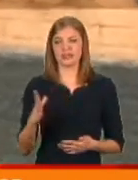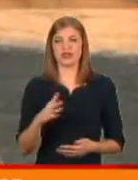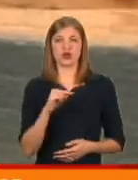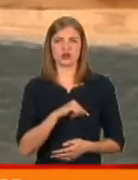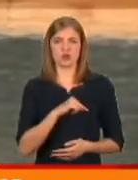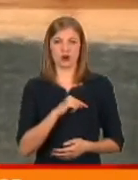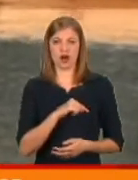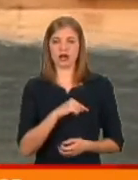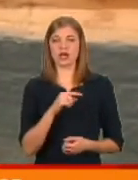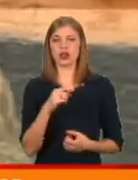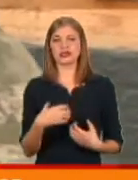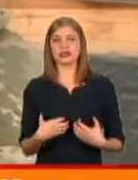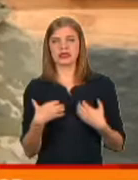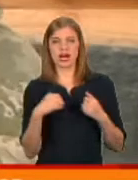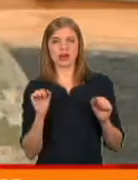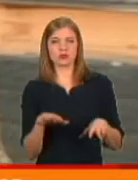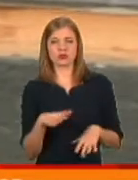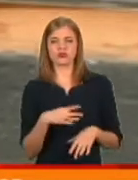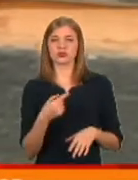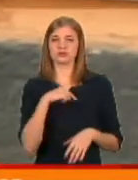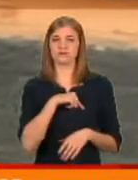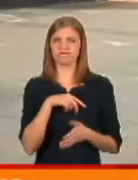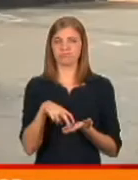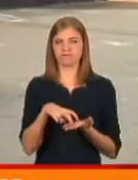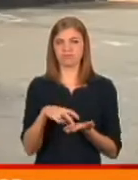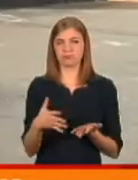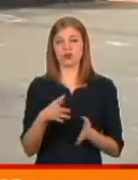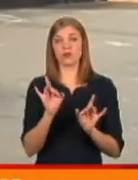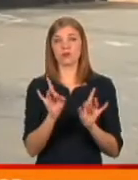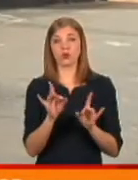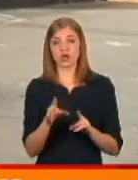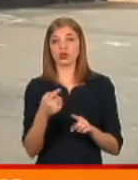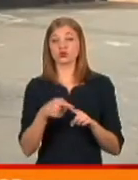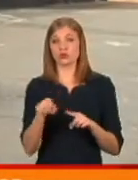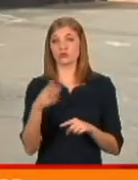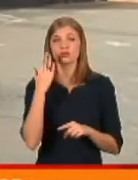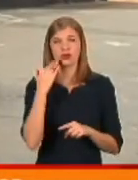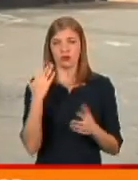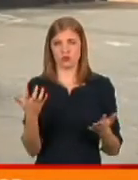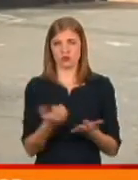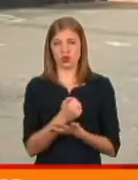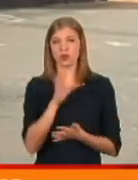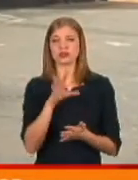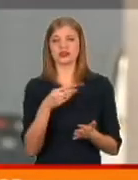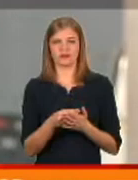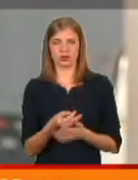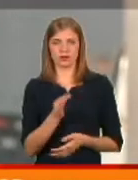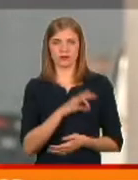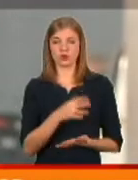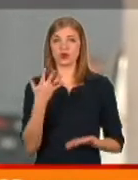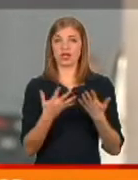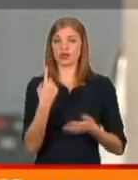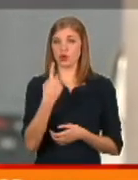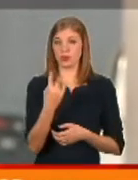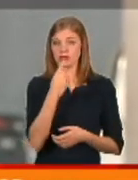морально. Чувство страха, може, якесь чувство боязні. Пояснює, тому тут легко знаходять свою вигоду. Якщо